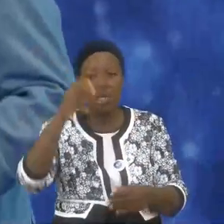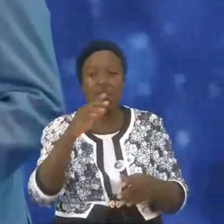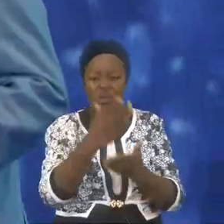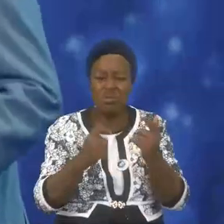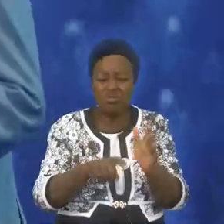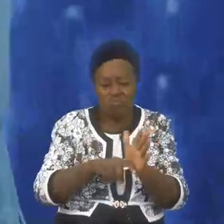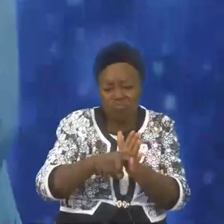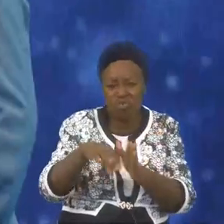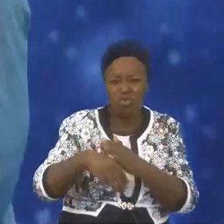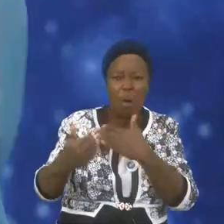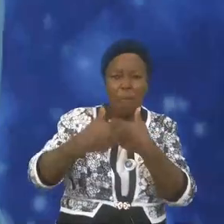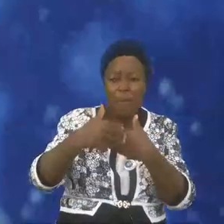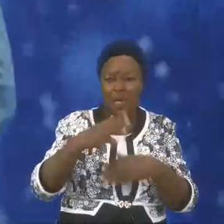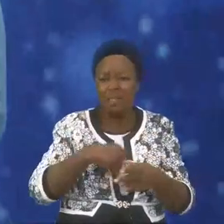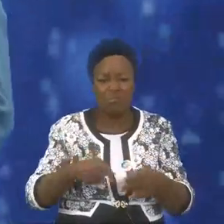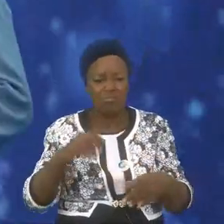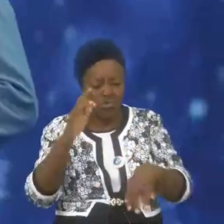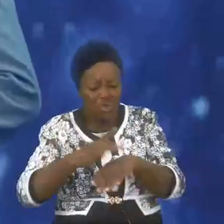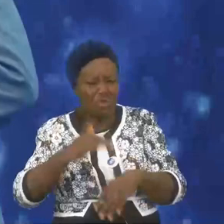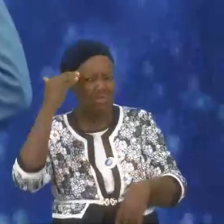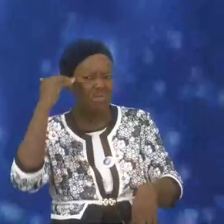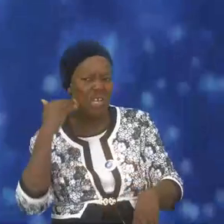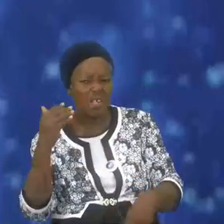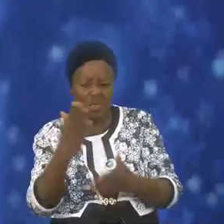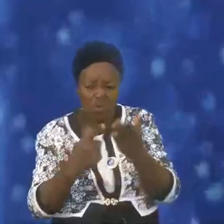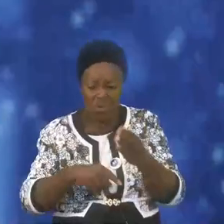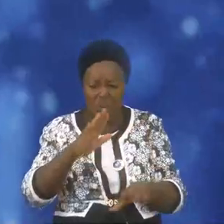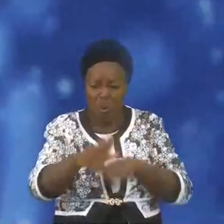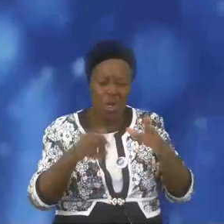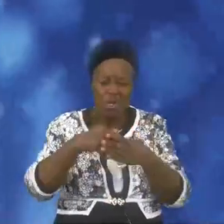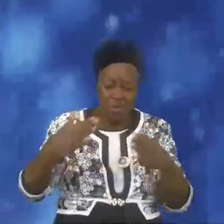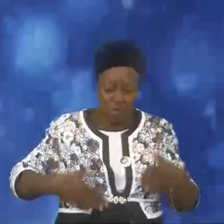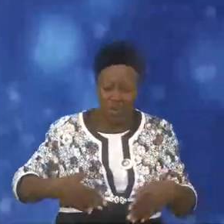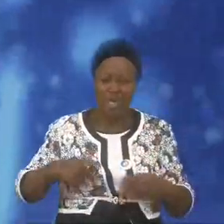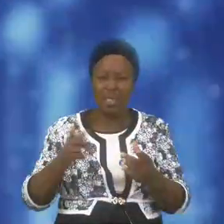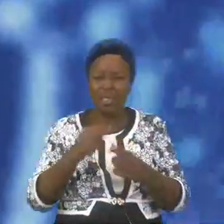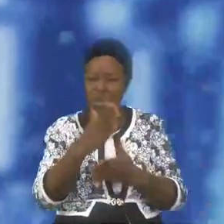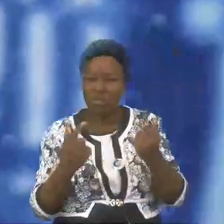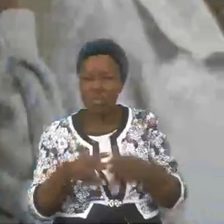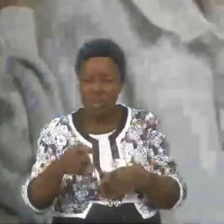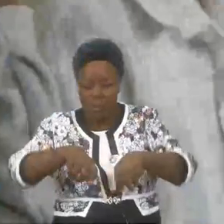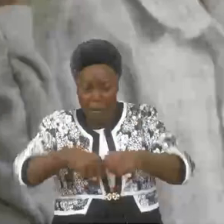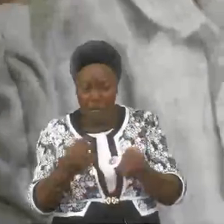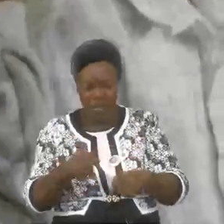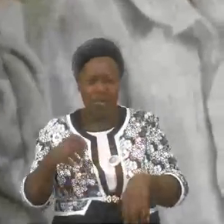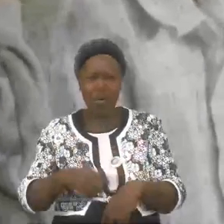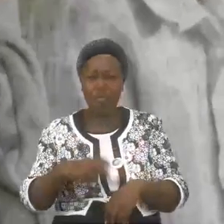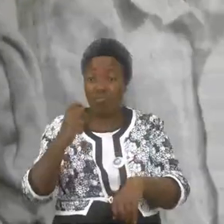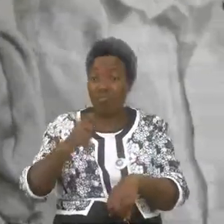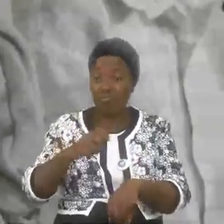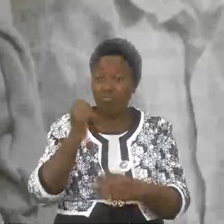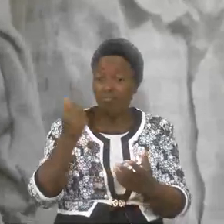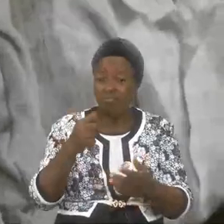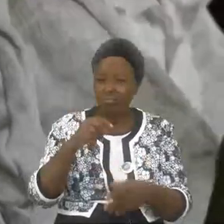qui tourmentent ton cerveau, ton dos et quelque chose qui bouille dans ton ventre, quelque chose qui craque tes